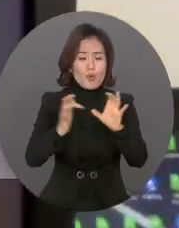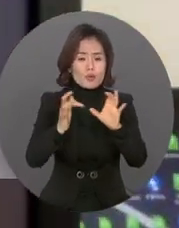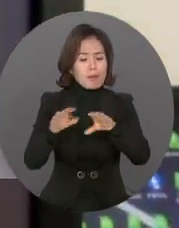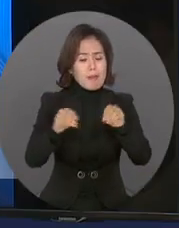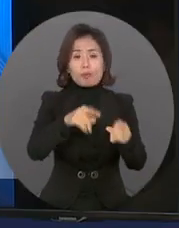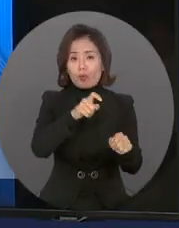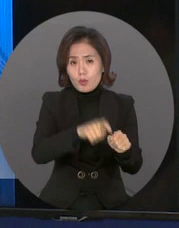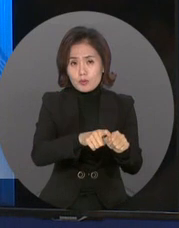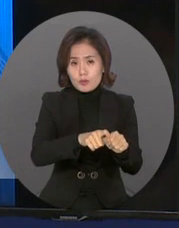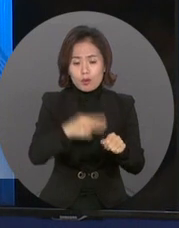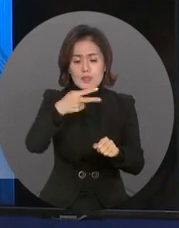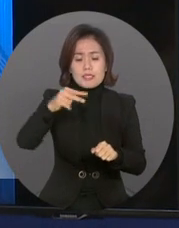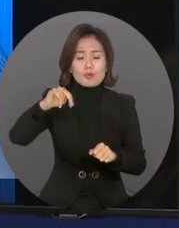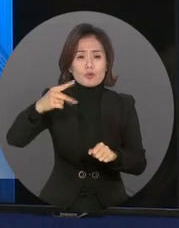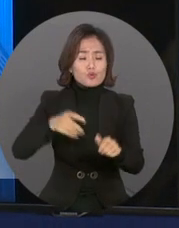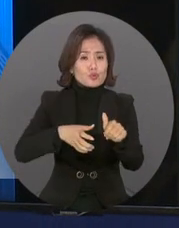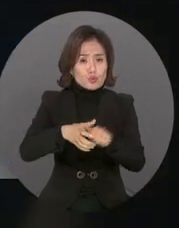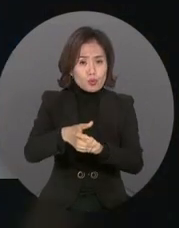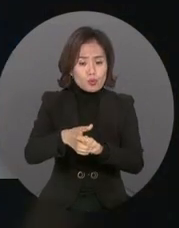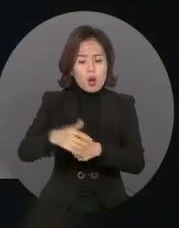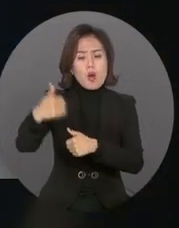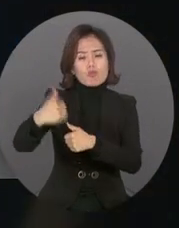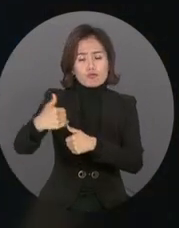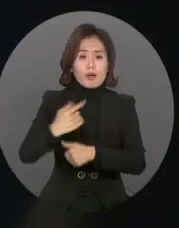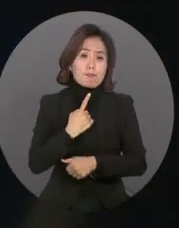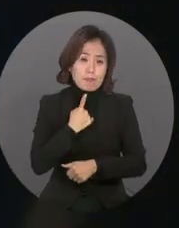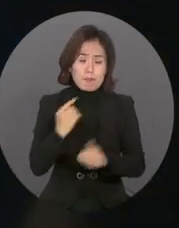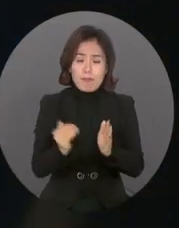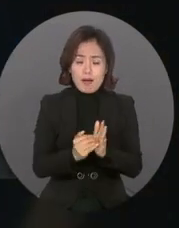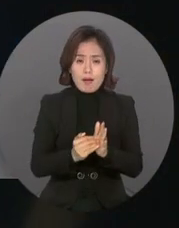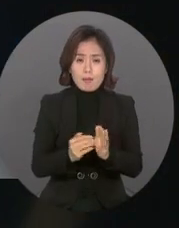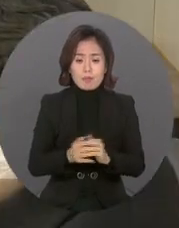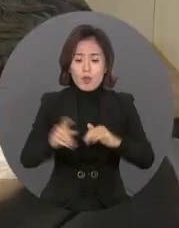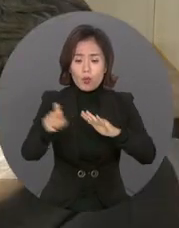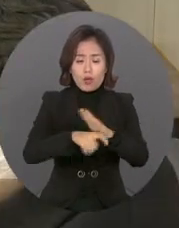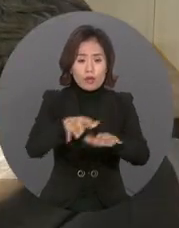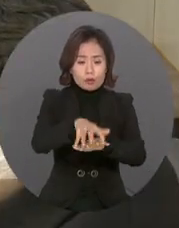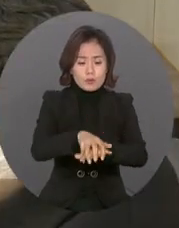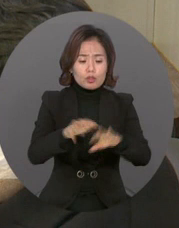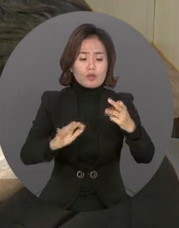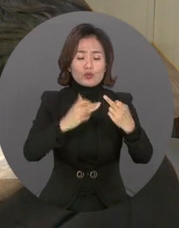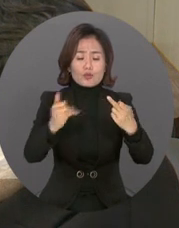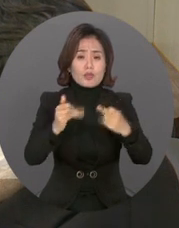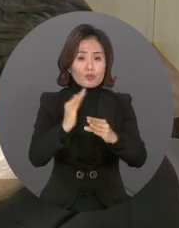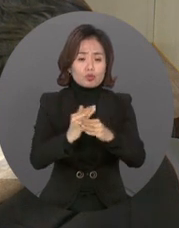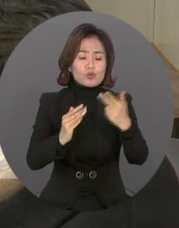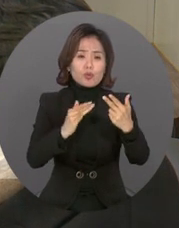마비시킬 목적으로 디도스 공격을 조 씨 일당에게 의뢰하기도 했습니다. 해킹 조직 12명 가운데